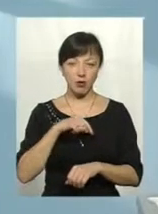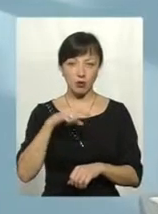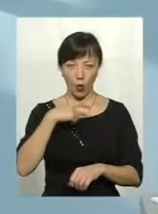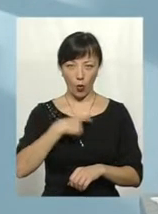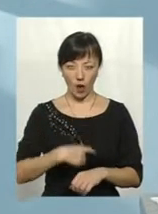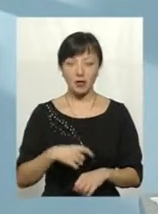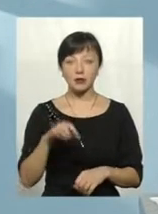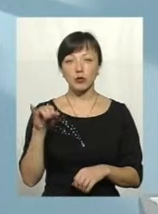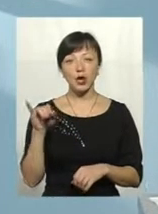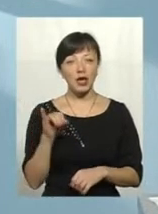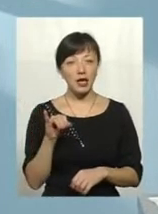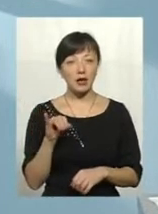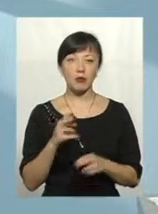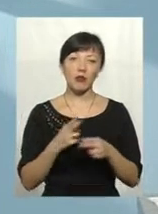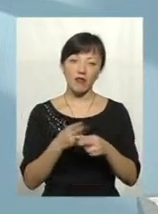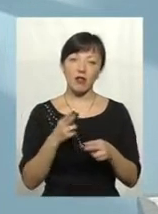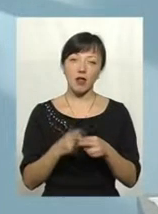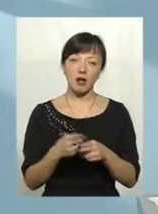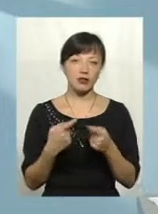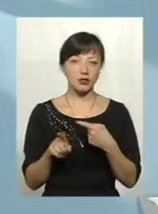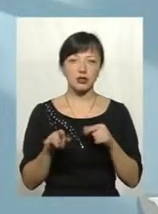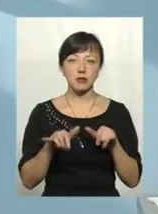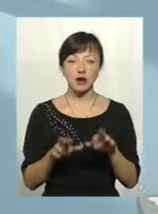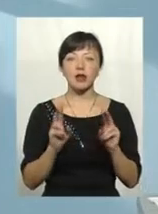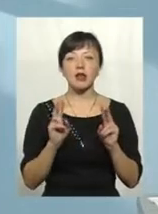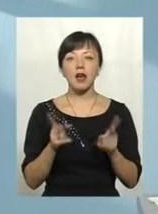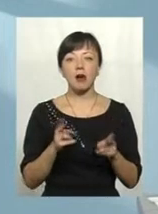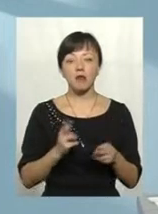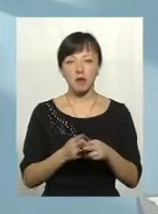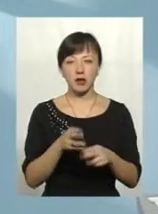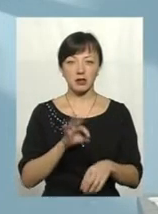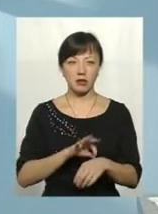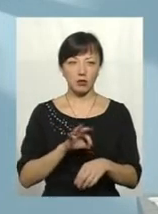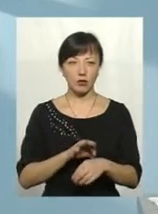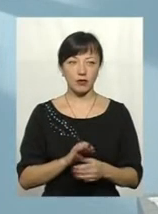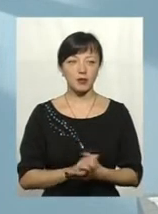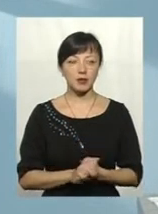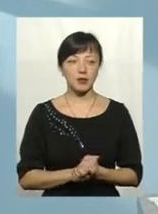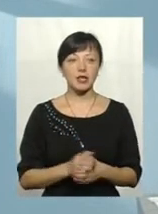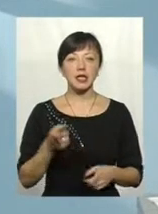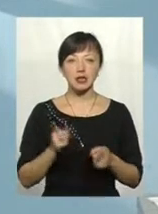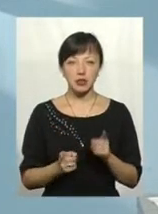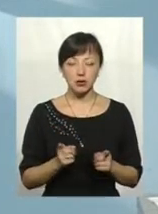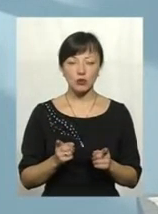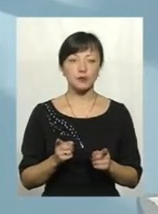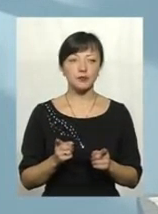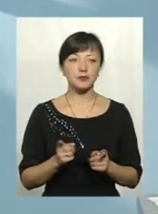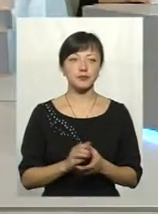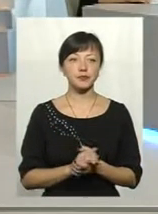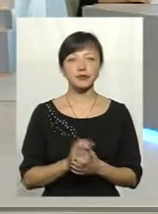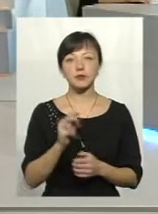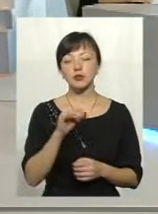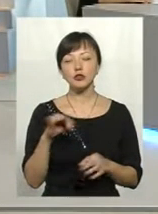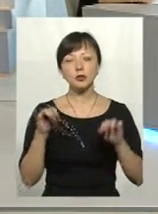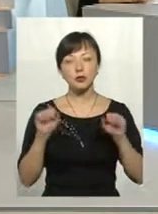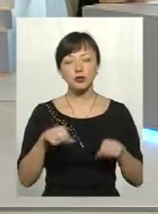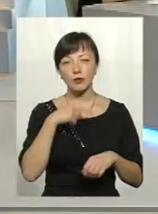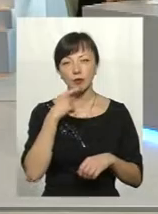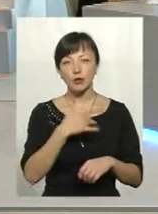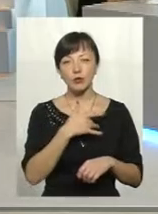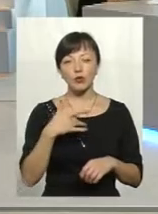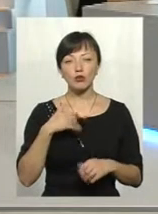крім про профілактику, це вже інша справа, як попередити захворювання туберкульоз. Дійсно впливають. Чи можна говорити про те, що